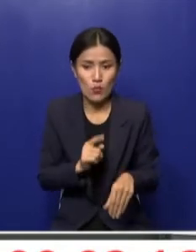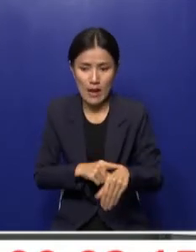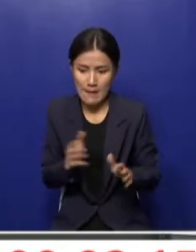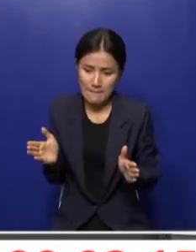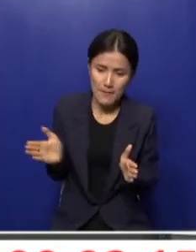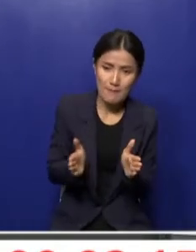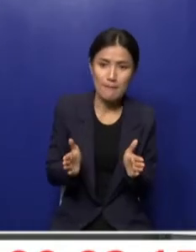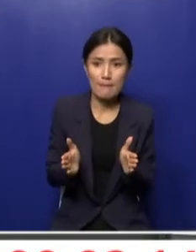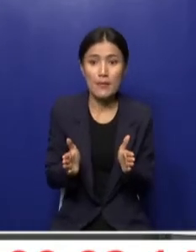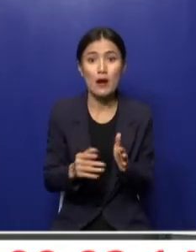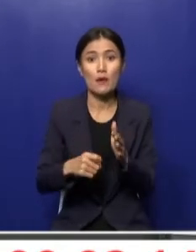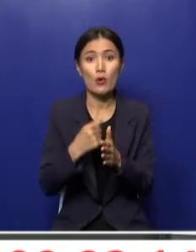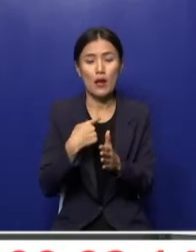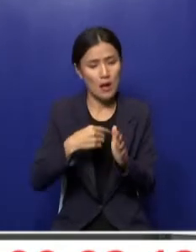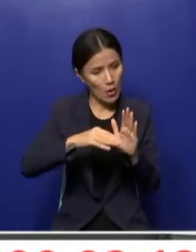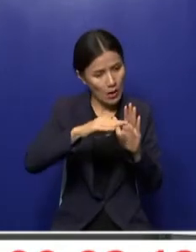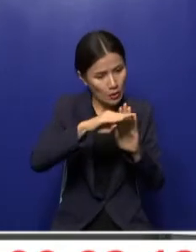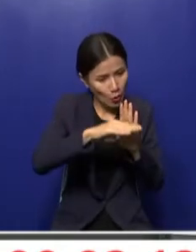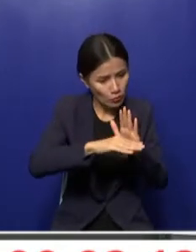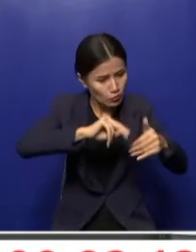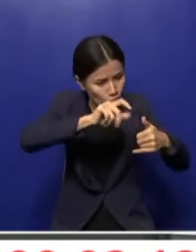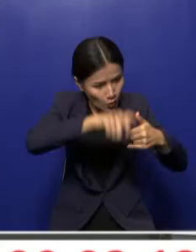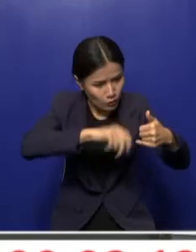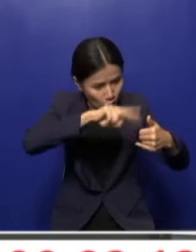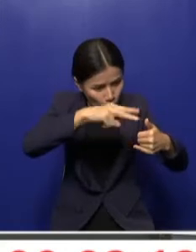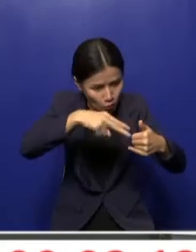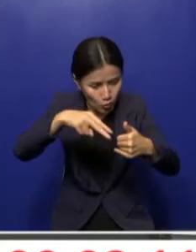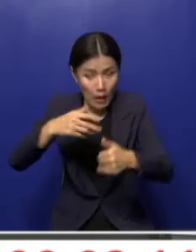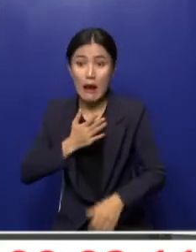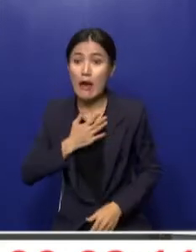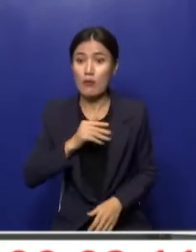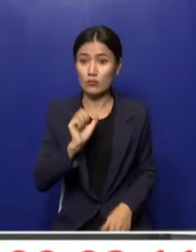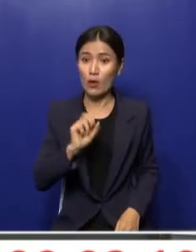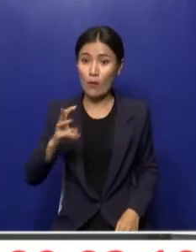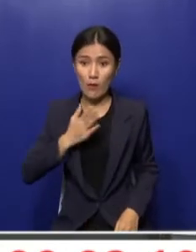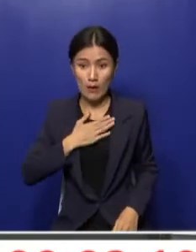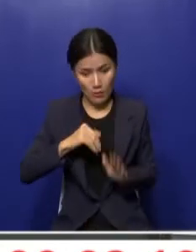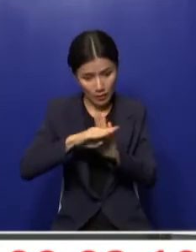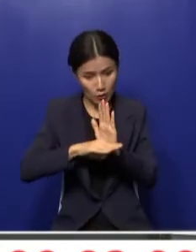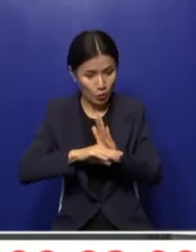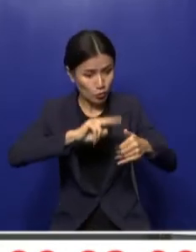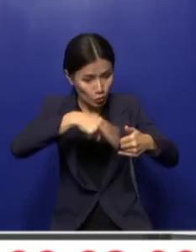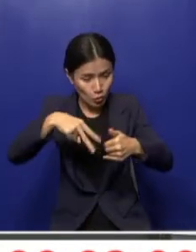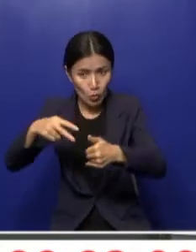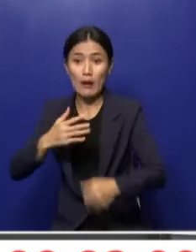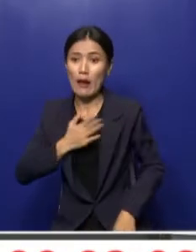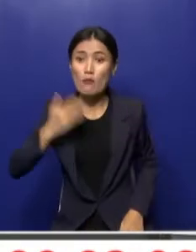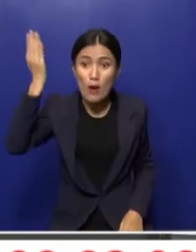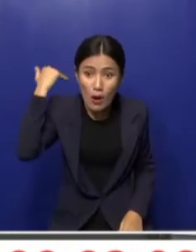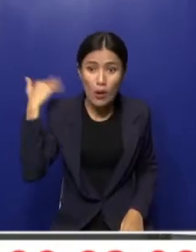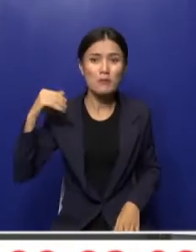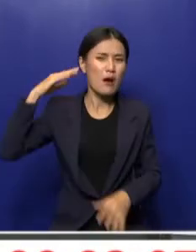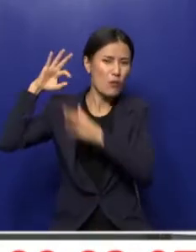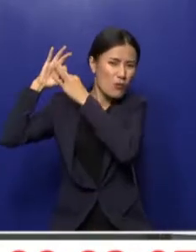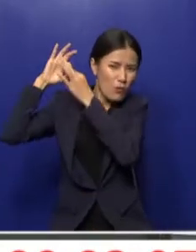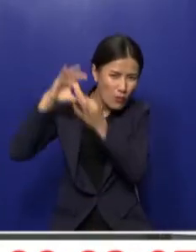เนื่องจากขั้นตอนในการตรวจสอบประวัติของผู้ที่สภานั้นที่เคยปฏิบัติกันมาเป็นมาตรฐานก็คือการตรวจ